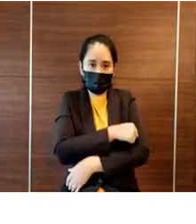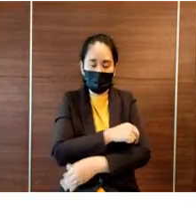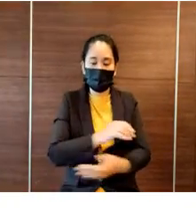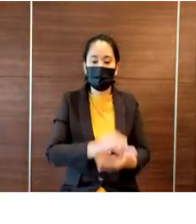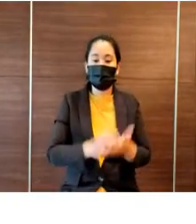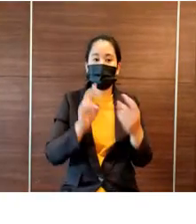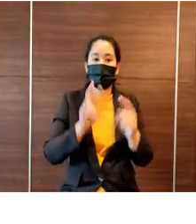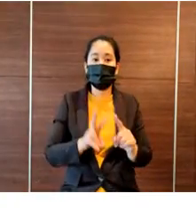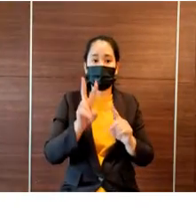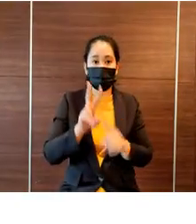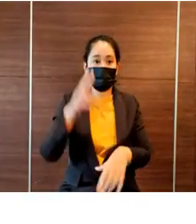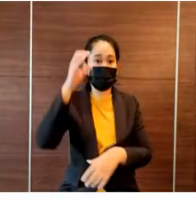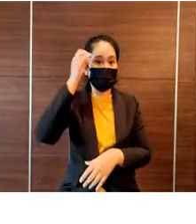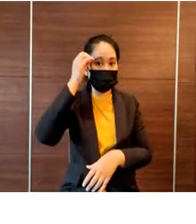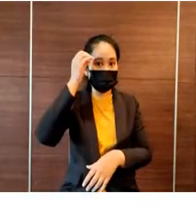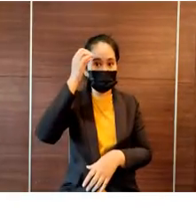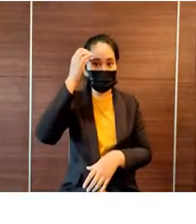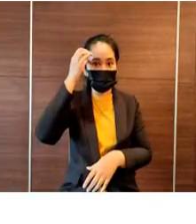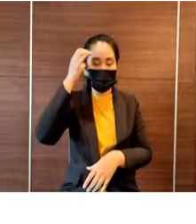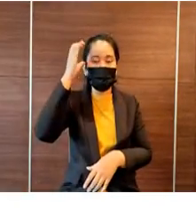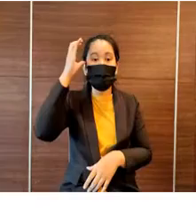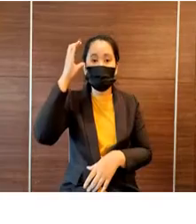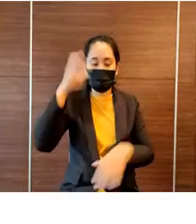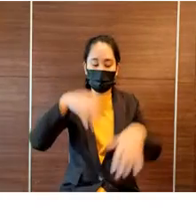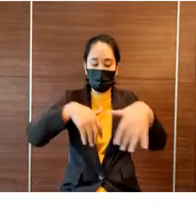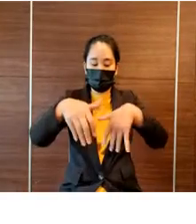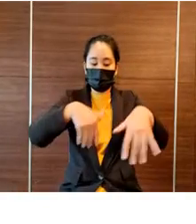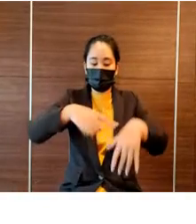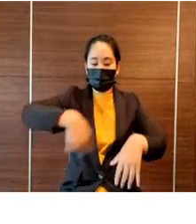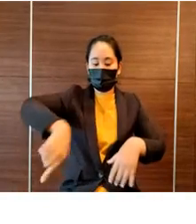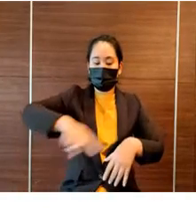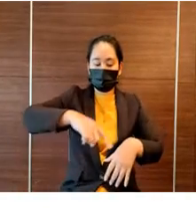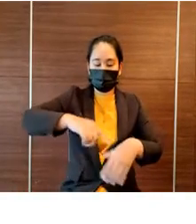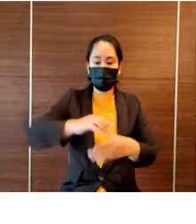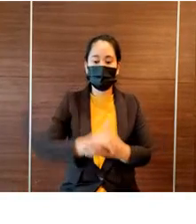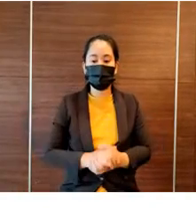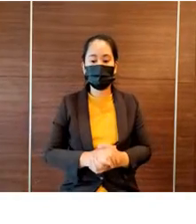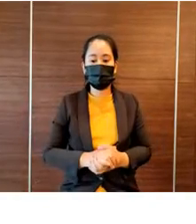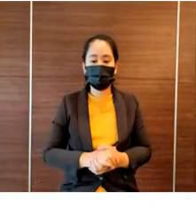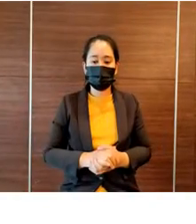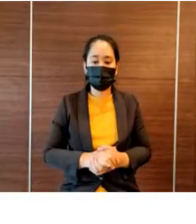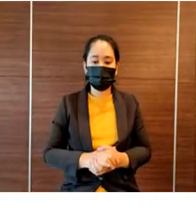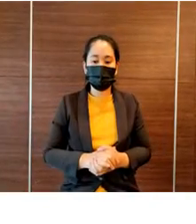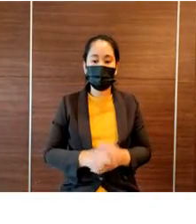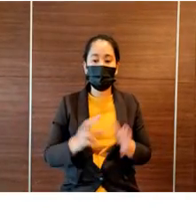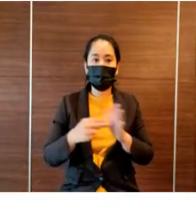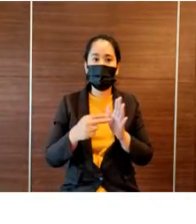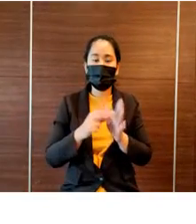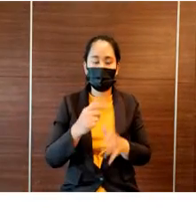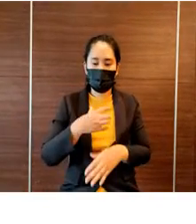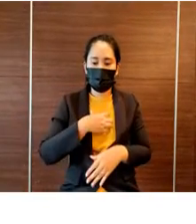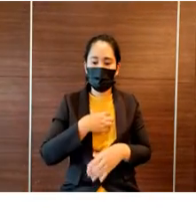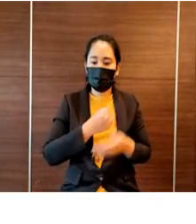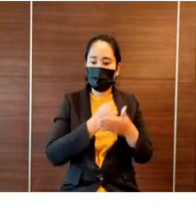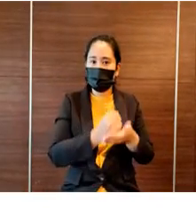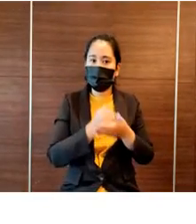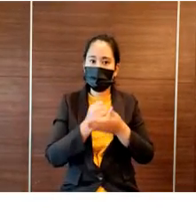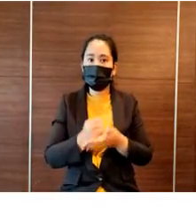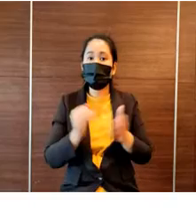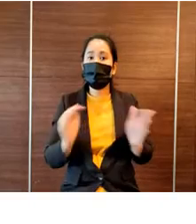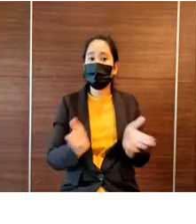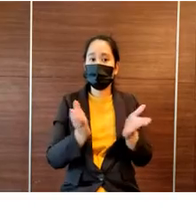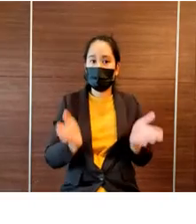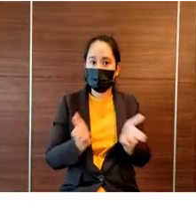องก็คือความรู้ของการคนที่เป็นองค์กรชุมชนแบบเราอ่ะที่จะแบบอยากลุกขึ้นไปช่วยเขาอ่ะ